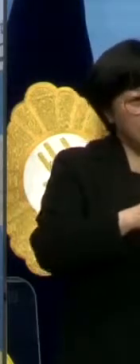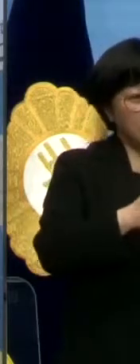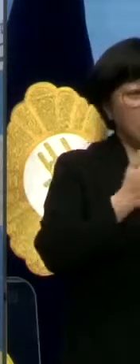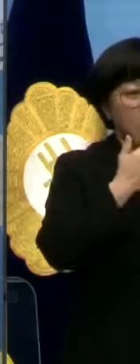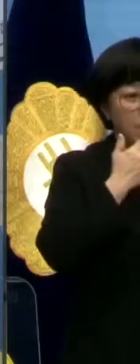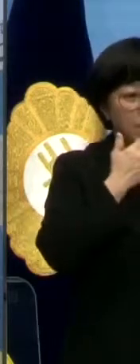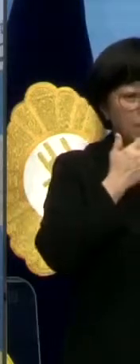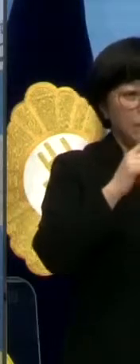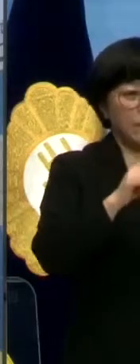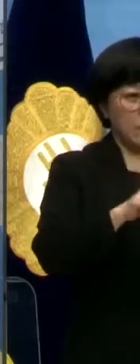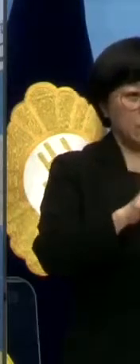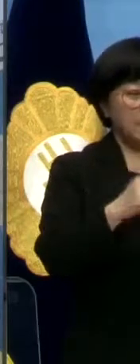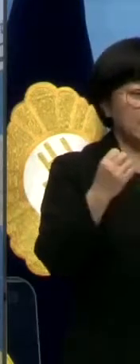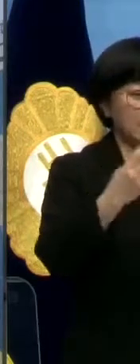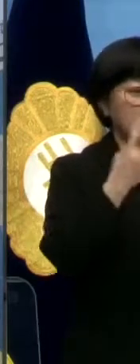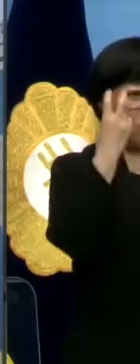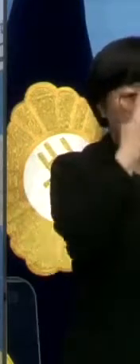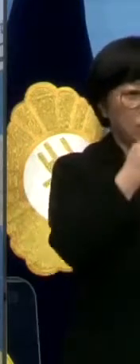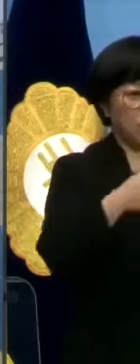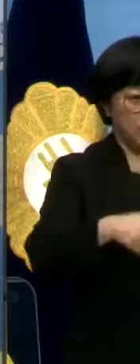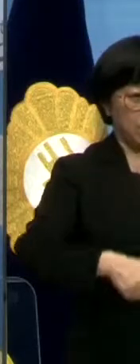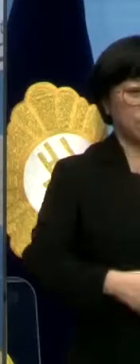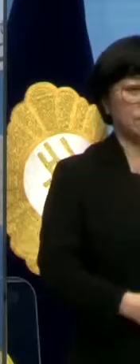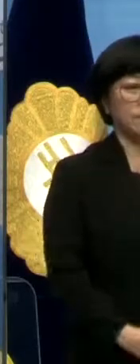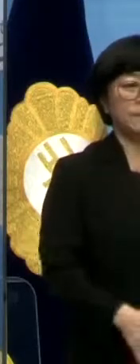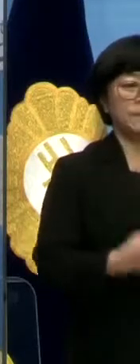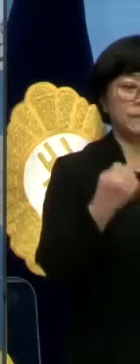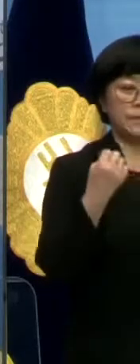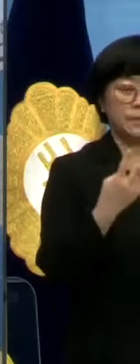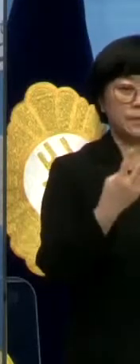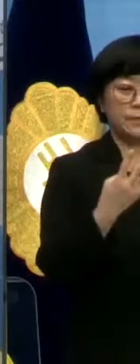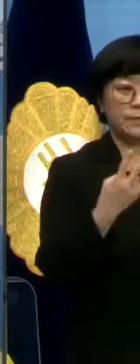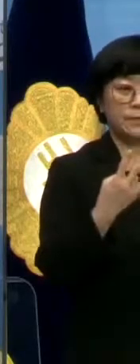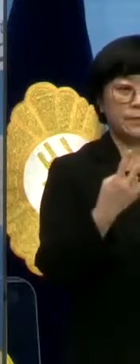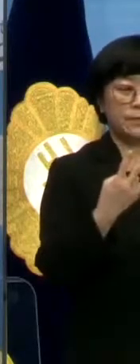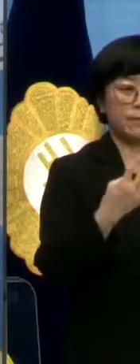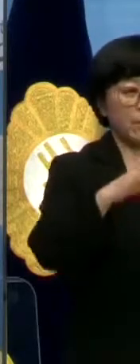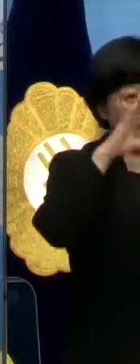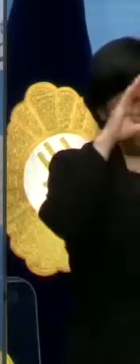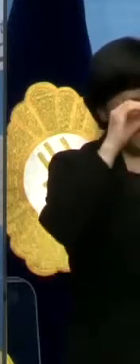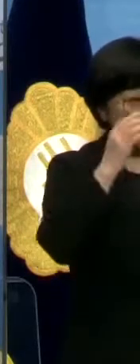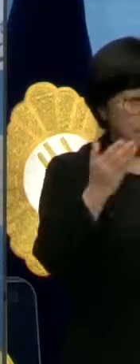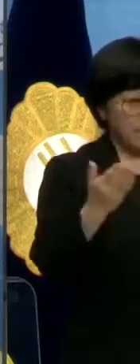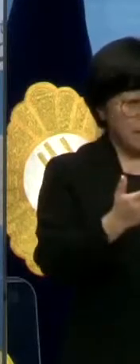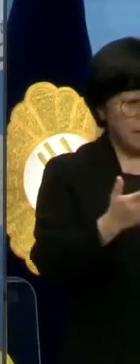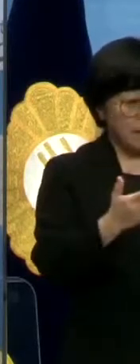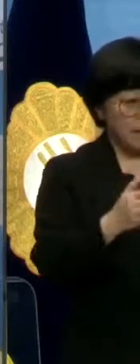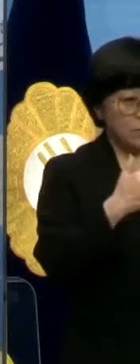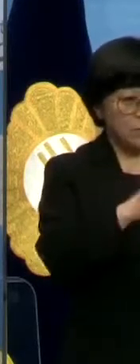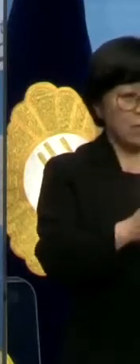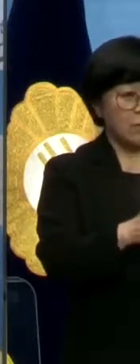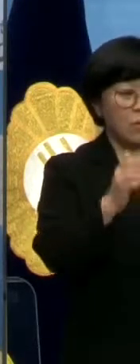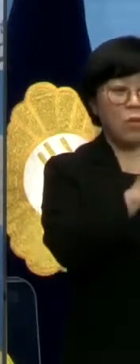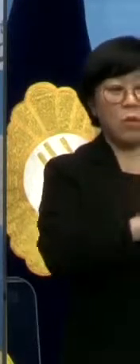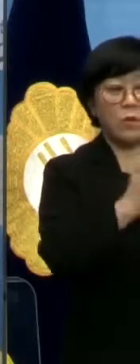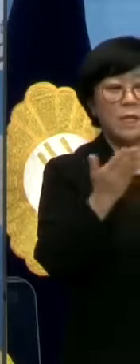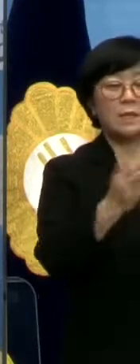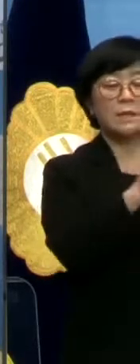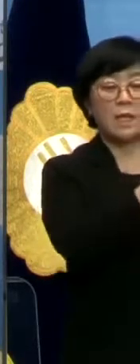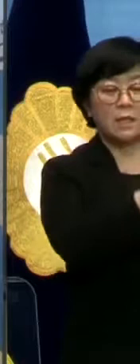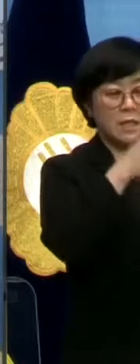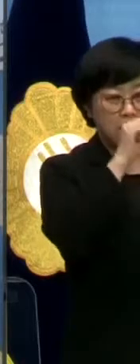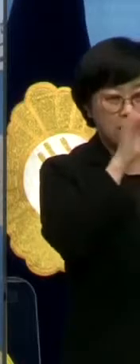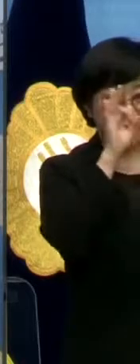지원은 재검토되어야 합니다. 또한 알바만 양산하는 공공일자리 등의